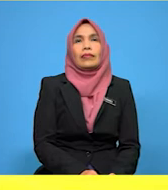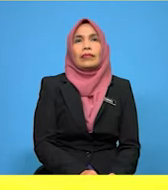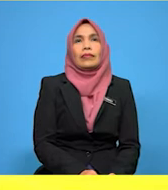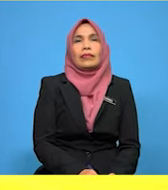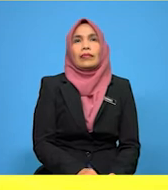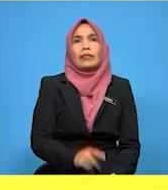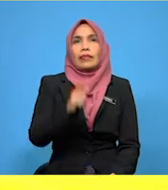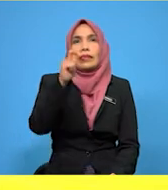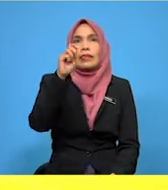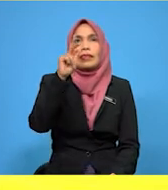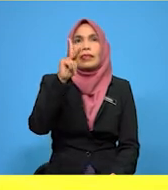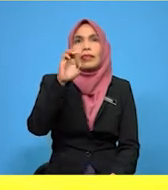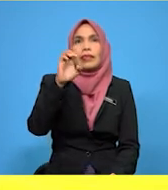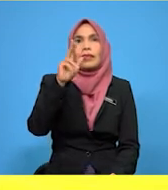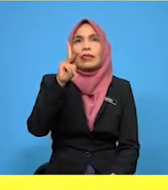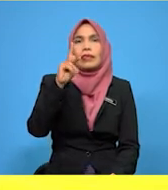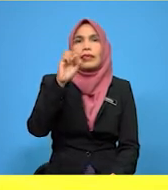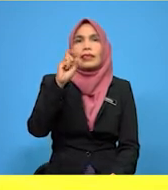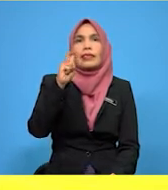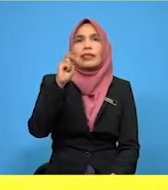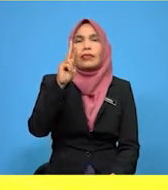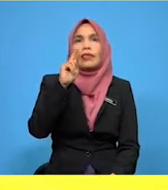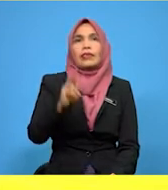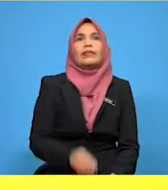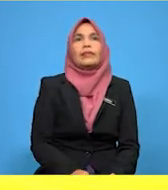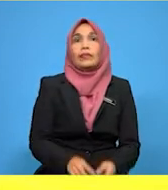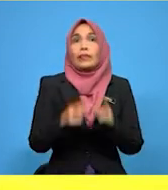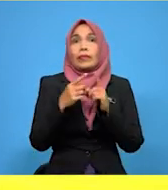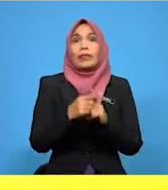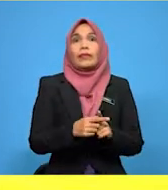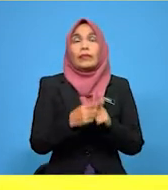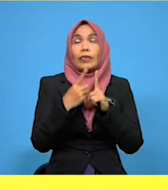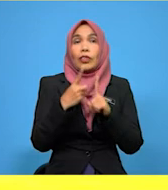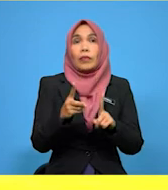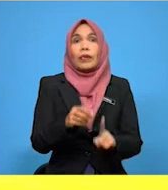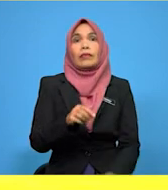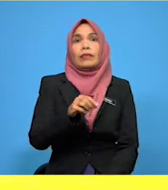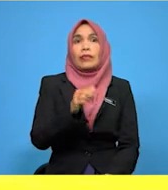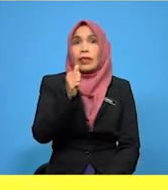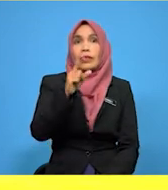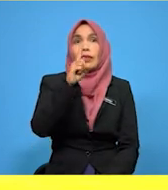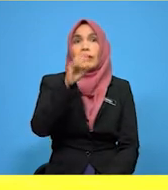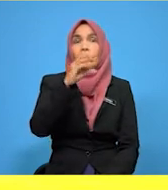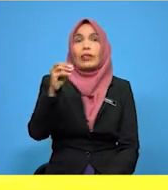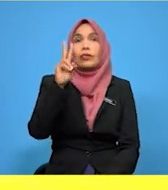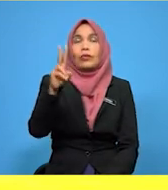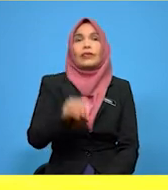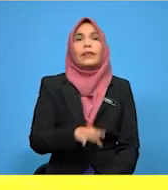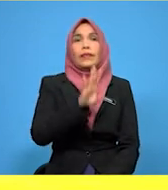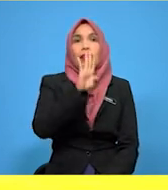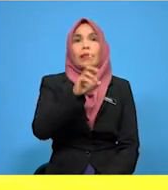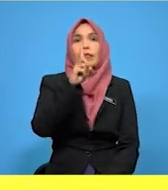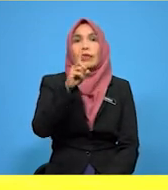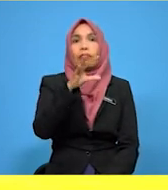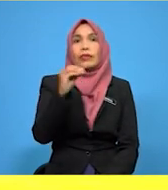Pilihan jawapan ialah A. 1 dan 2, B. 1 dan 3, C. 2 dan